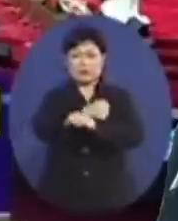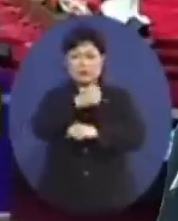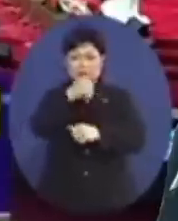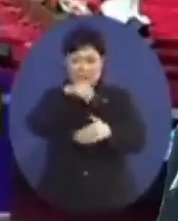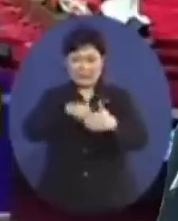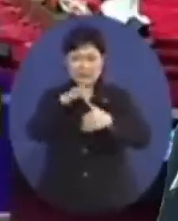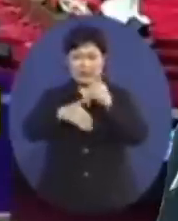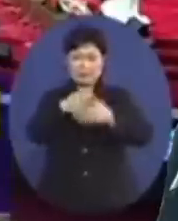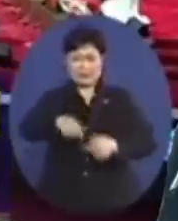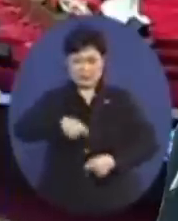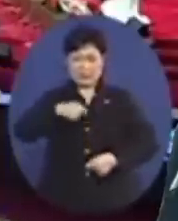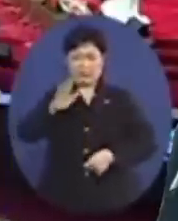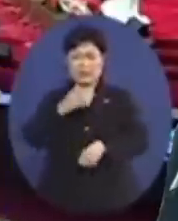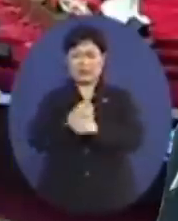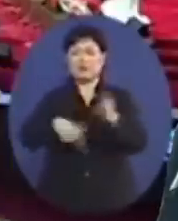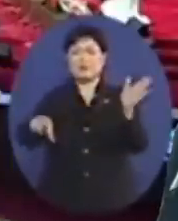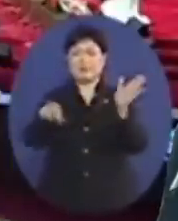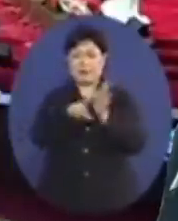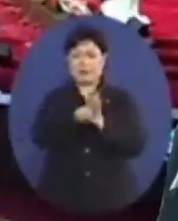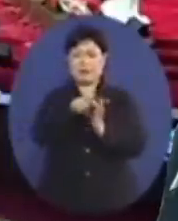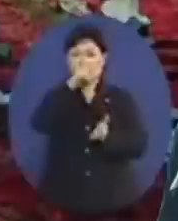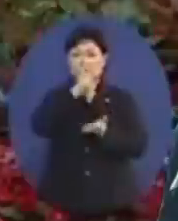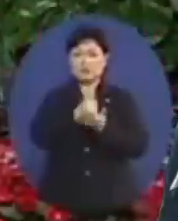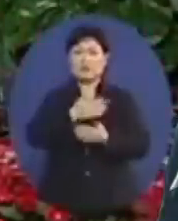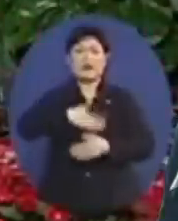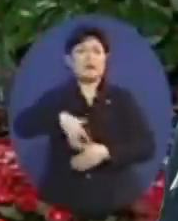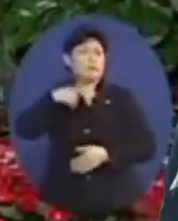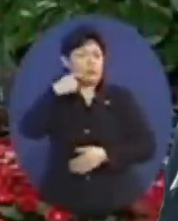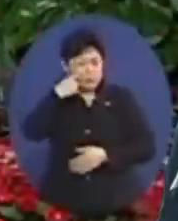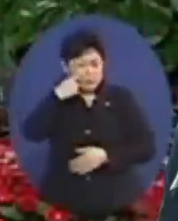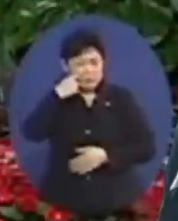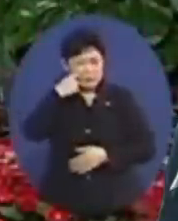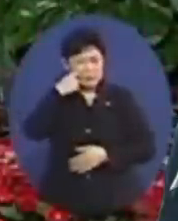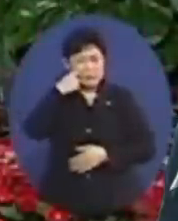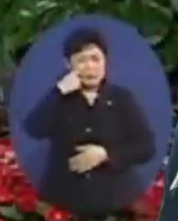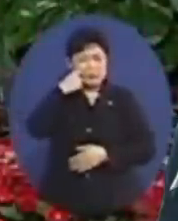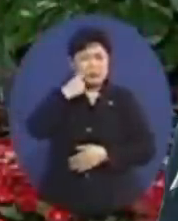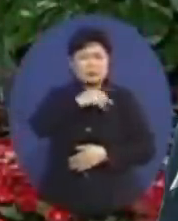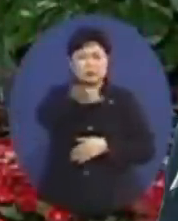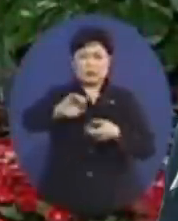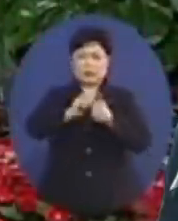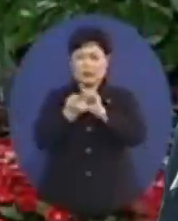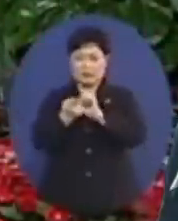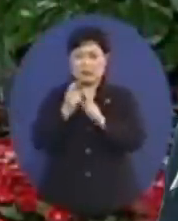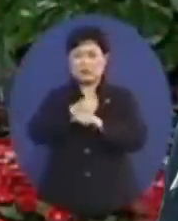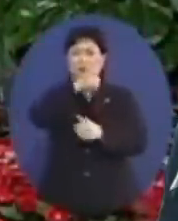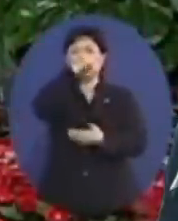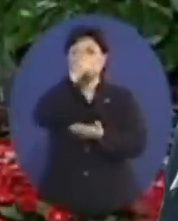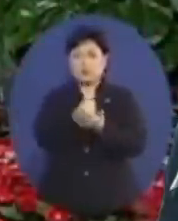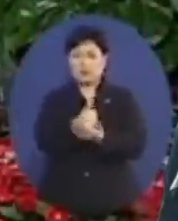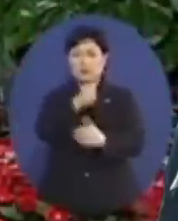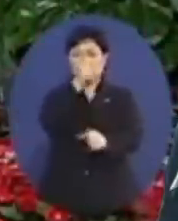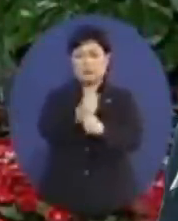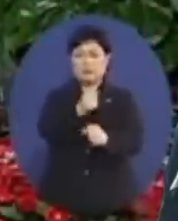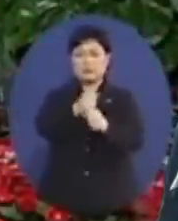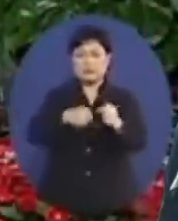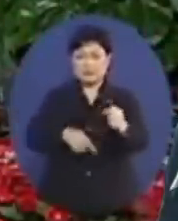하십니다. 여기에 여러분 보세요. 죄를 알지도 못하신 이를 우리를 대신하여 죄로 삼으신